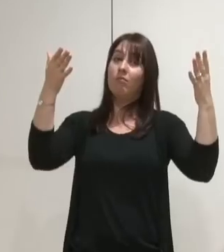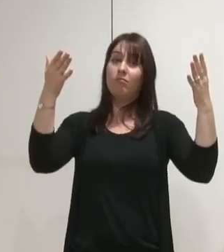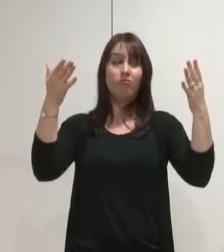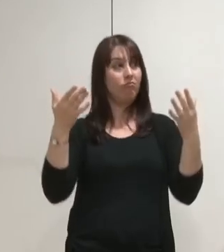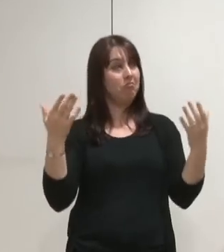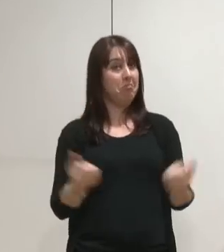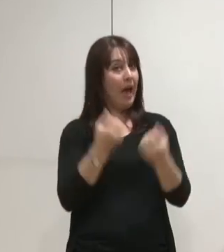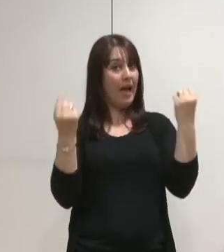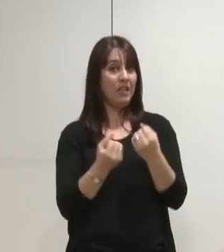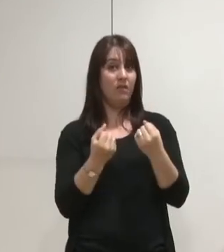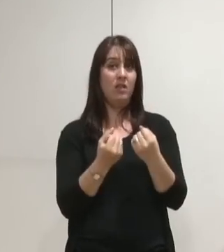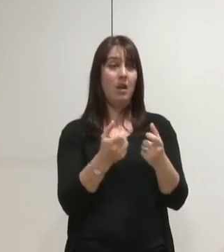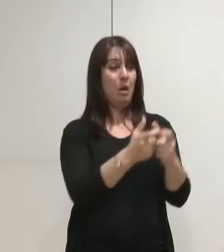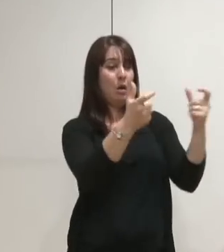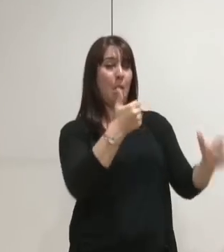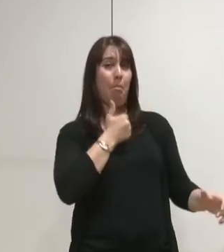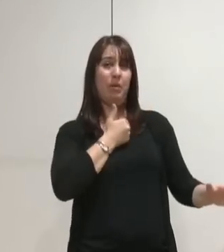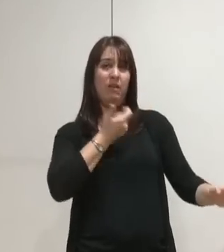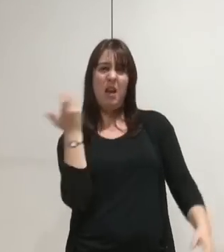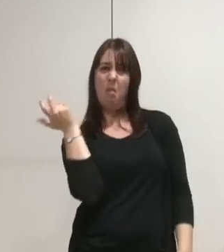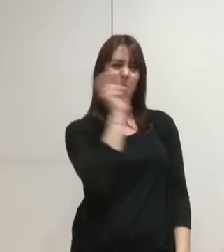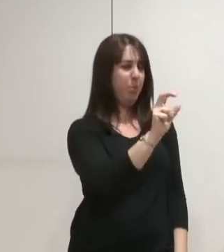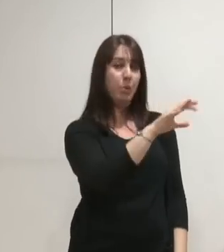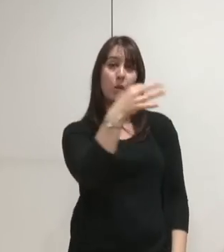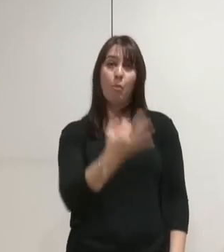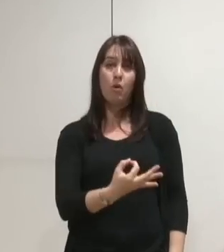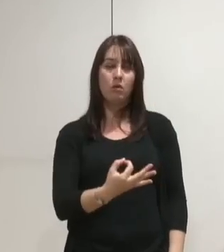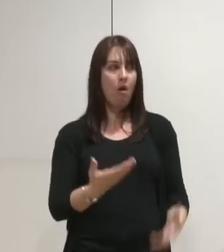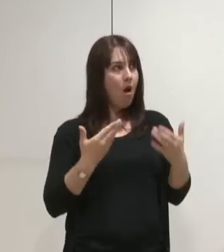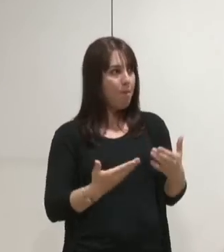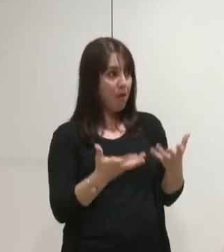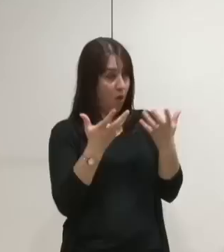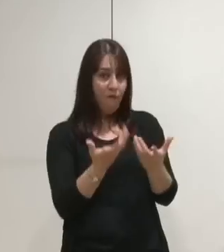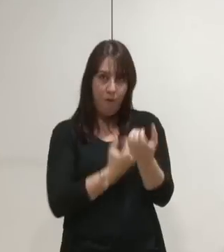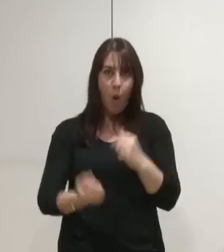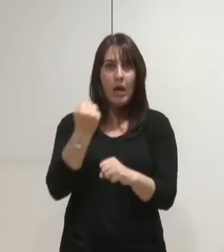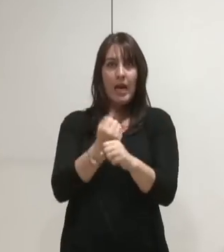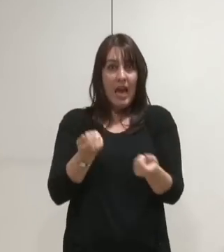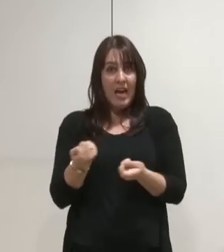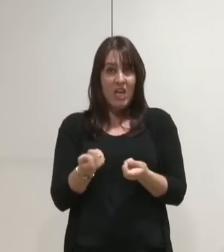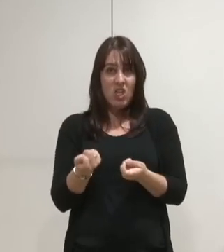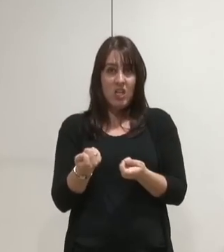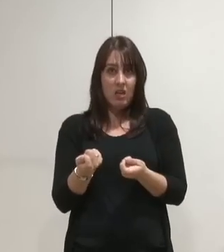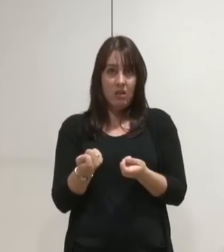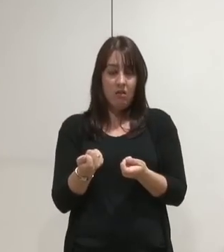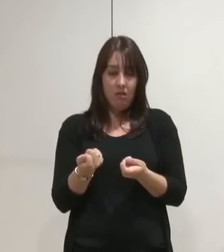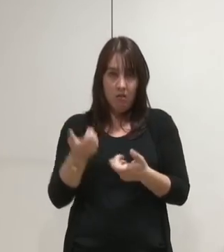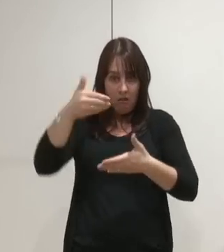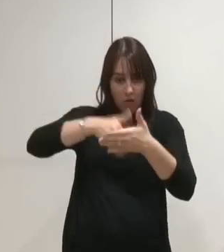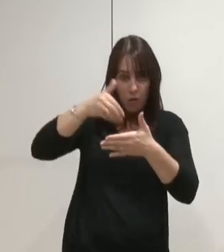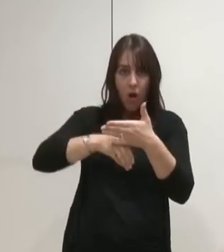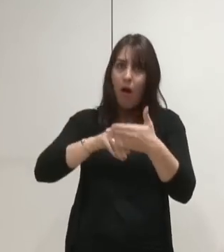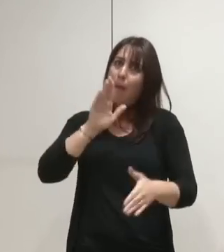confiée un opérateur privé vous voulez créer une régie au sein de laquelle et c'est toujours